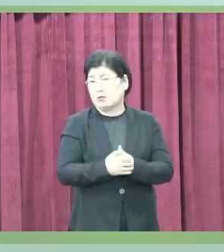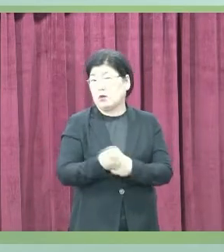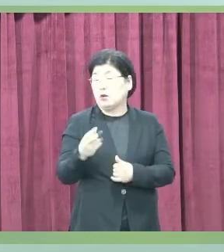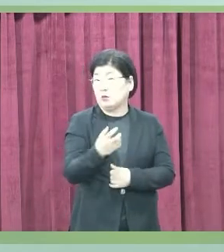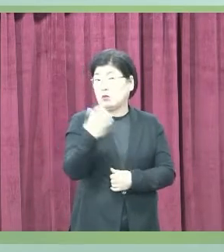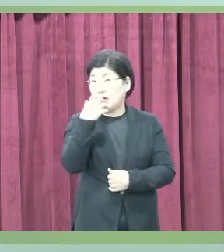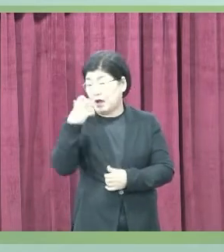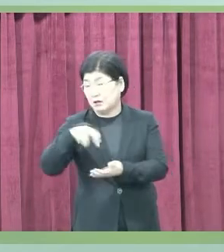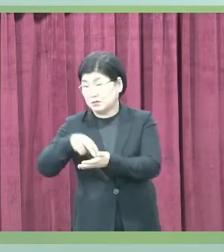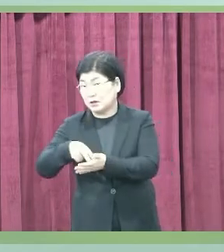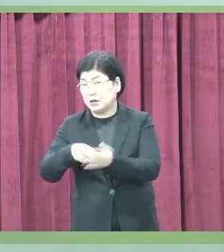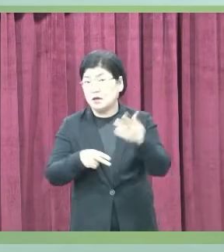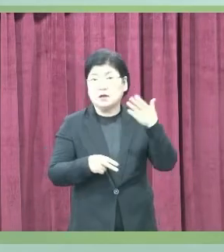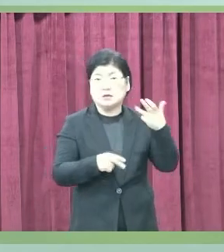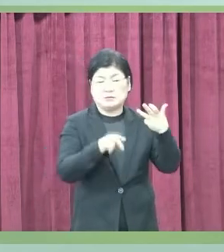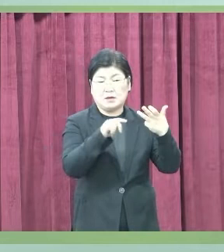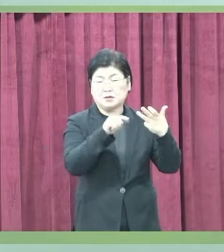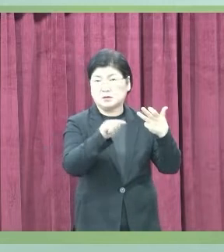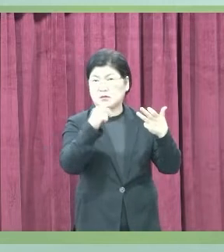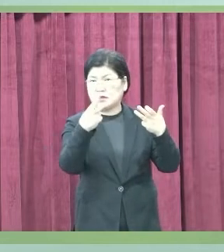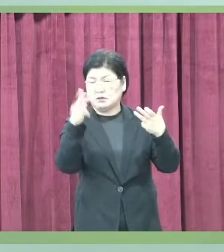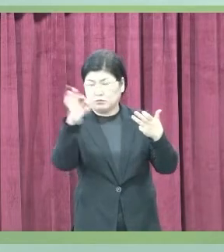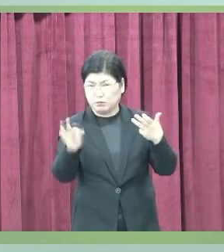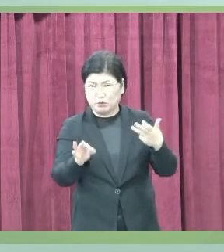비장애인은 18.2%가 고혈압을 가지고 있죠. 그래서